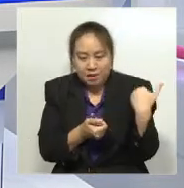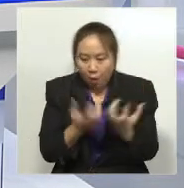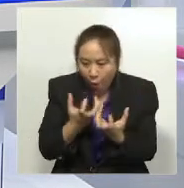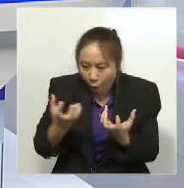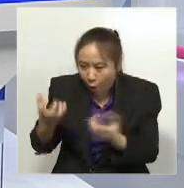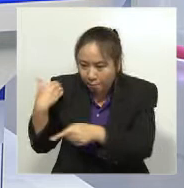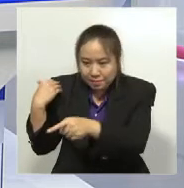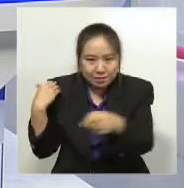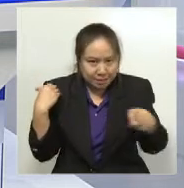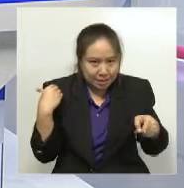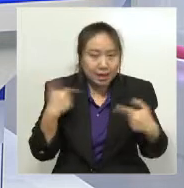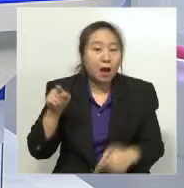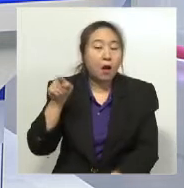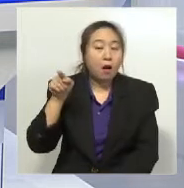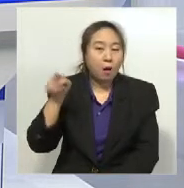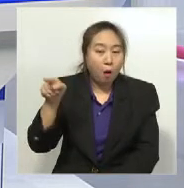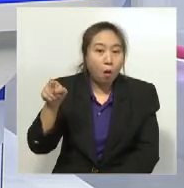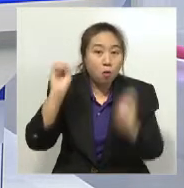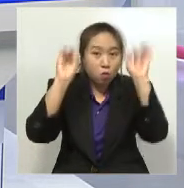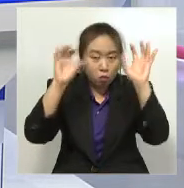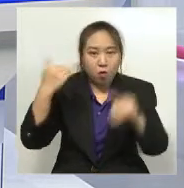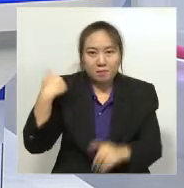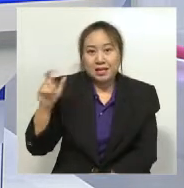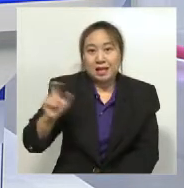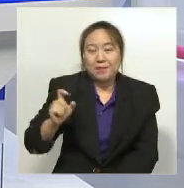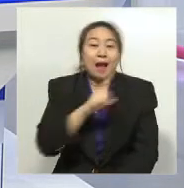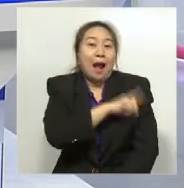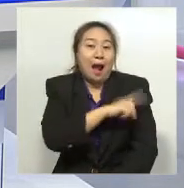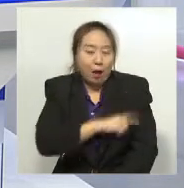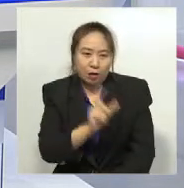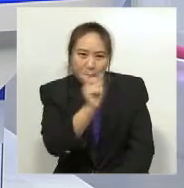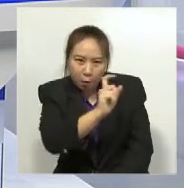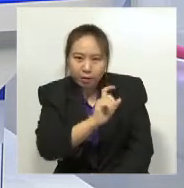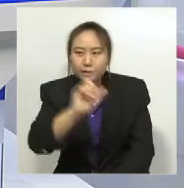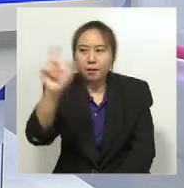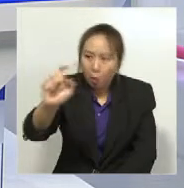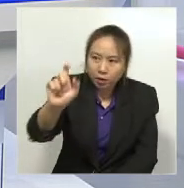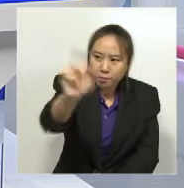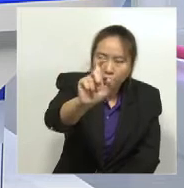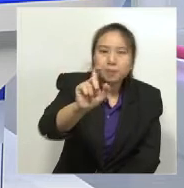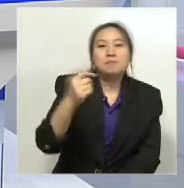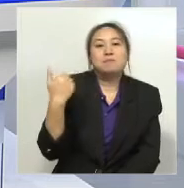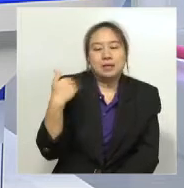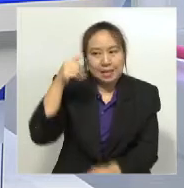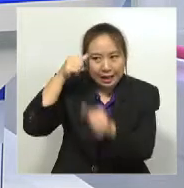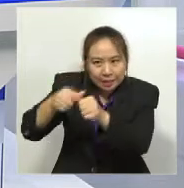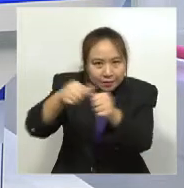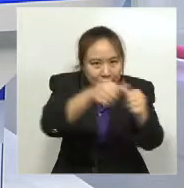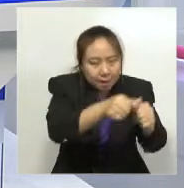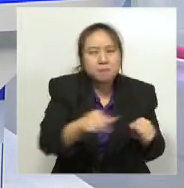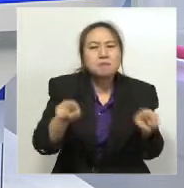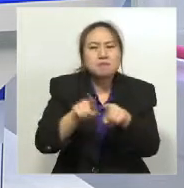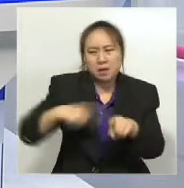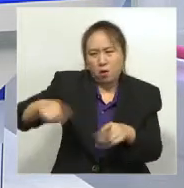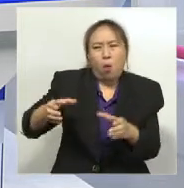ครบ ใช่แล้วก็ตัวโค้ชจะมีสเปรย์สีขาวที่จะไปพ่นไว้ตามทางเวลาที่เดินทางคือเขาบอกว่าเขาเนี่ยเหมือนกับได้เข้าไปสำรวจเข้า